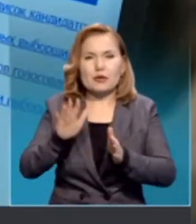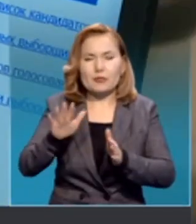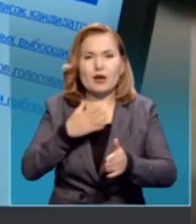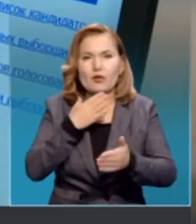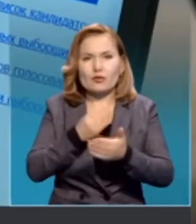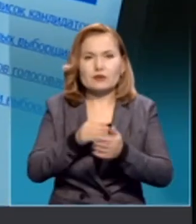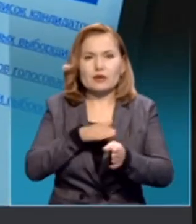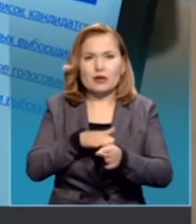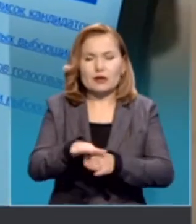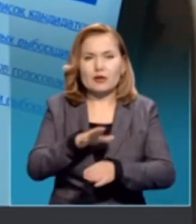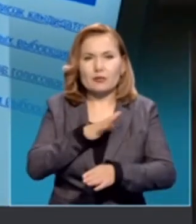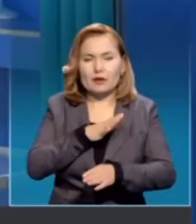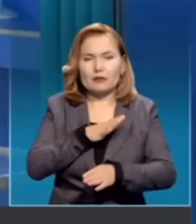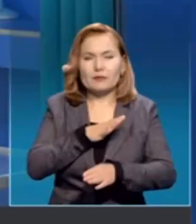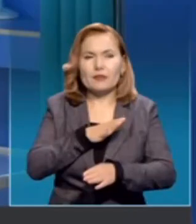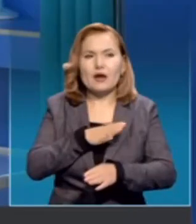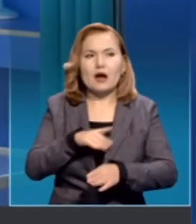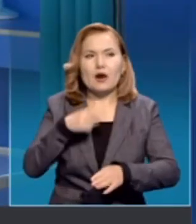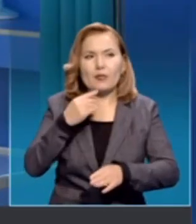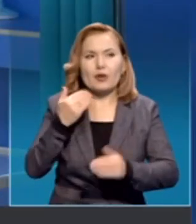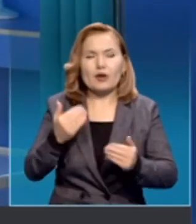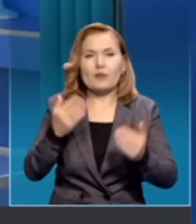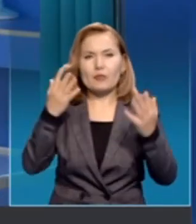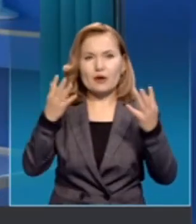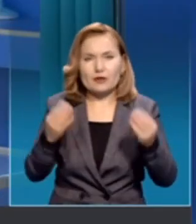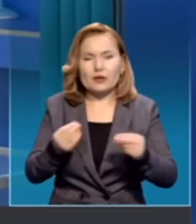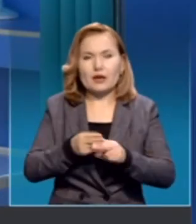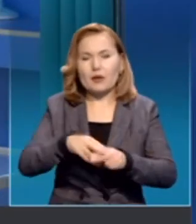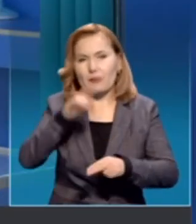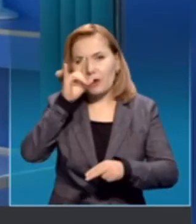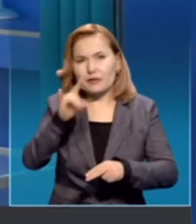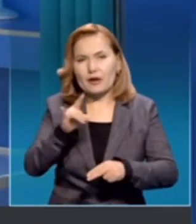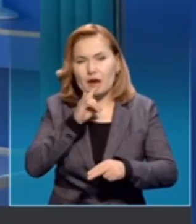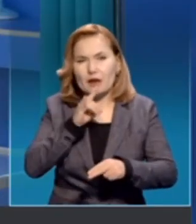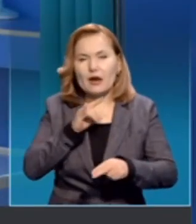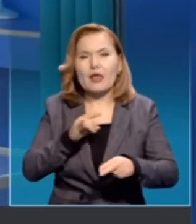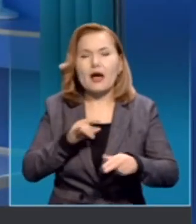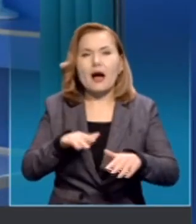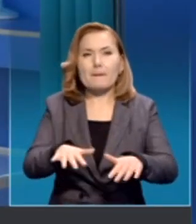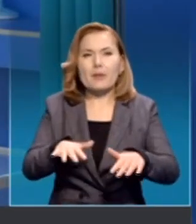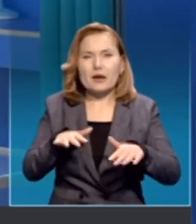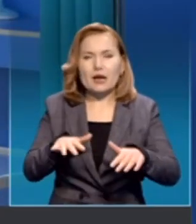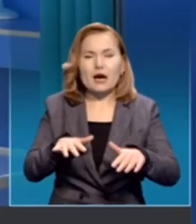өз таңдауын жасады. Айта кетейік, бүгіннің өзінде Қазақстан парламенті